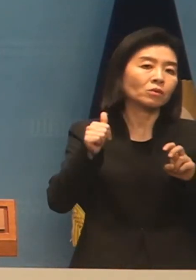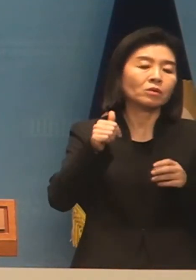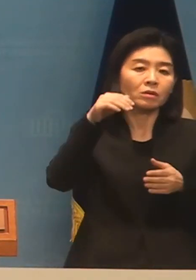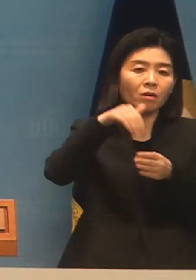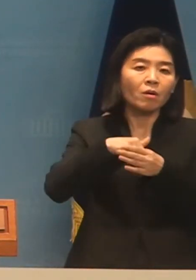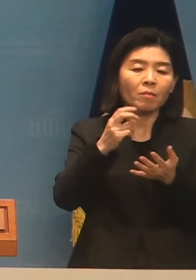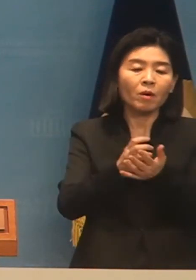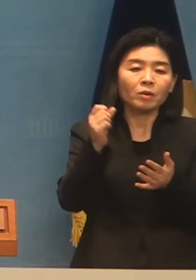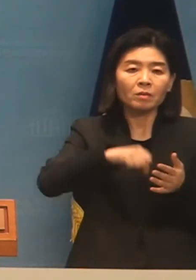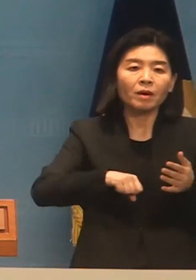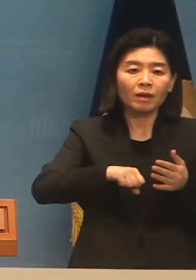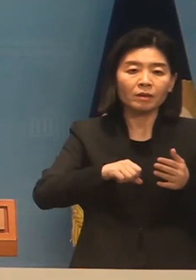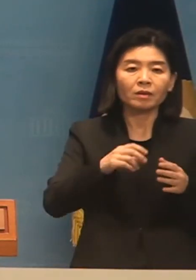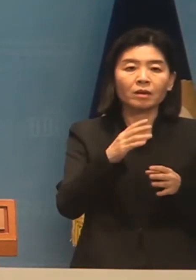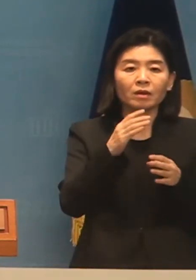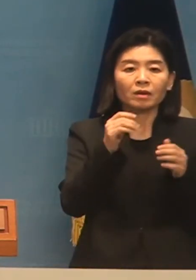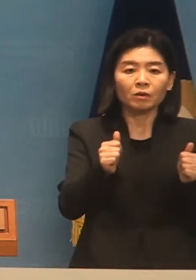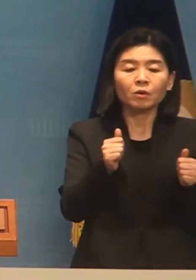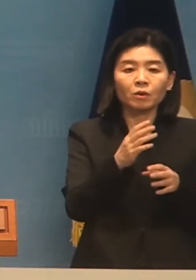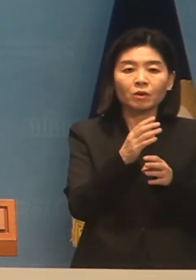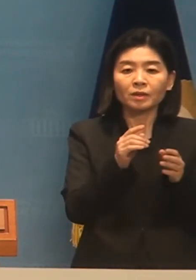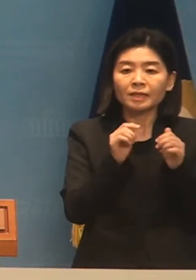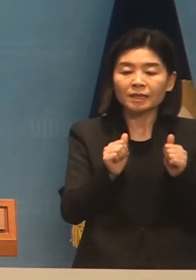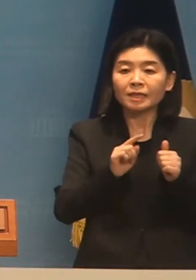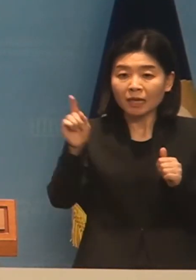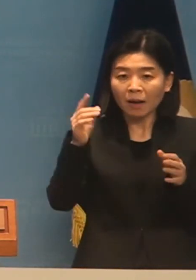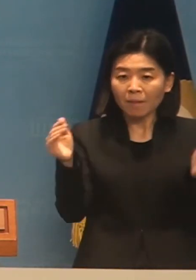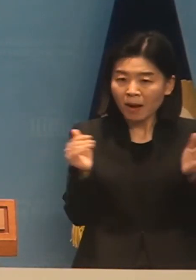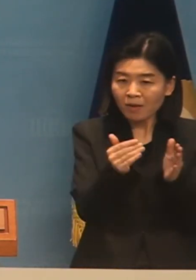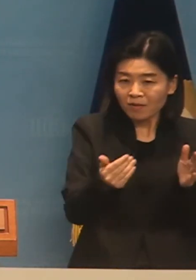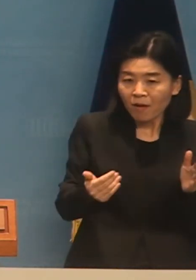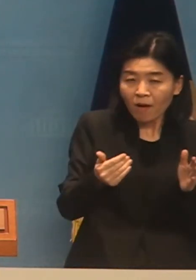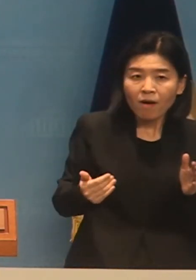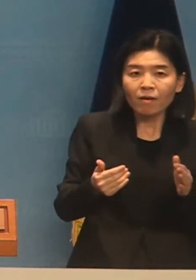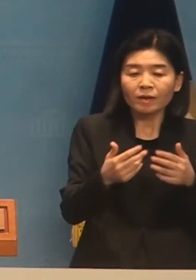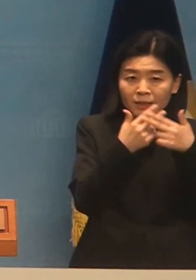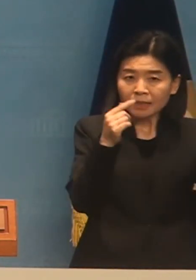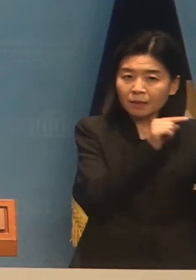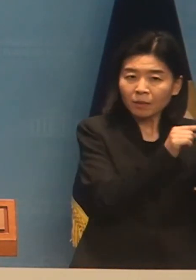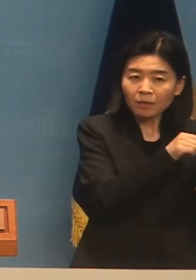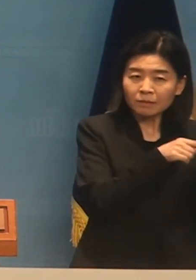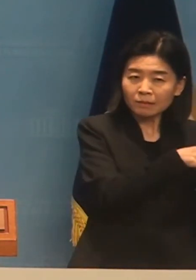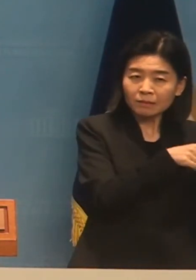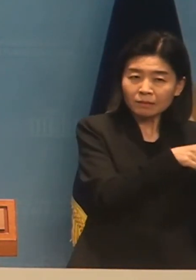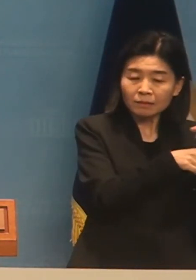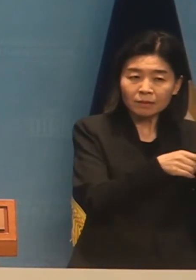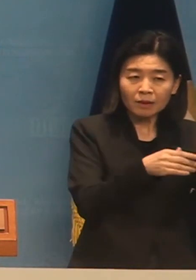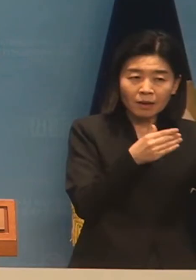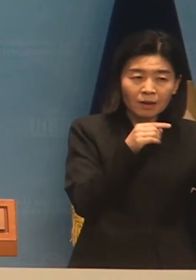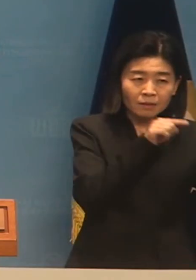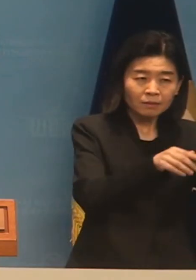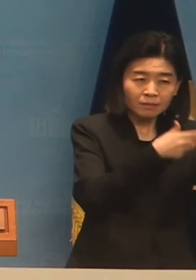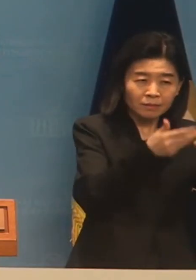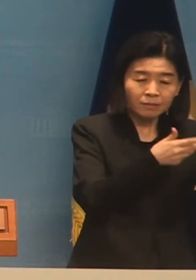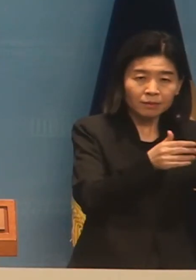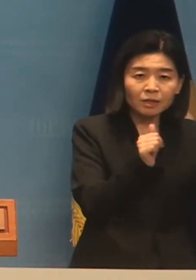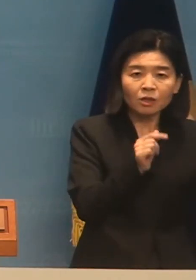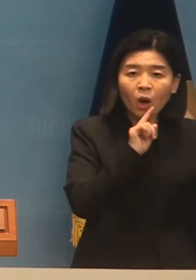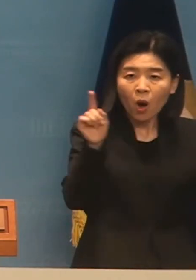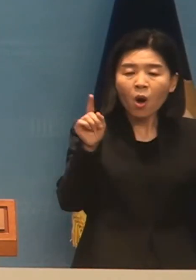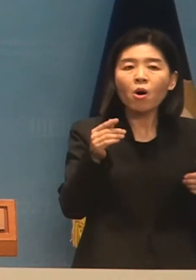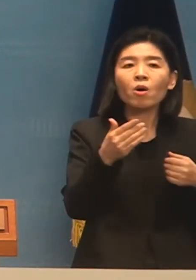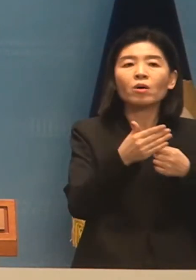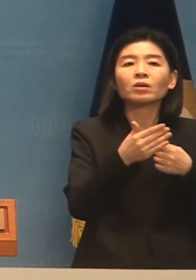공직선거법 위반 사건 공소시효 만료 직전까지 악착같이 이재명 민주당 후보를 압수색하고